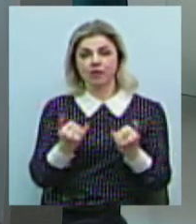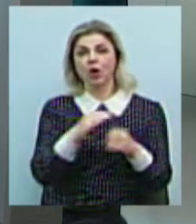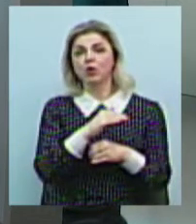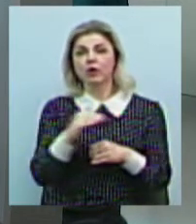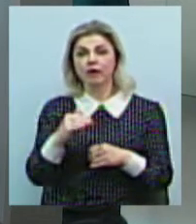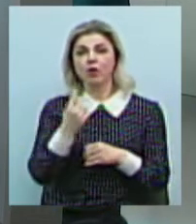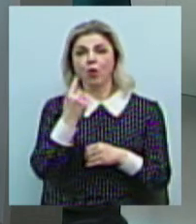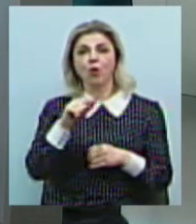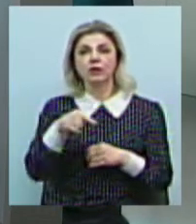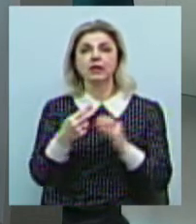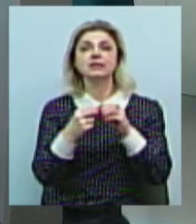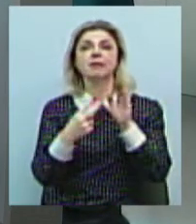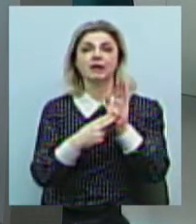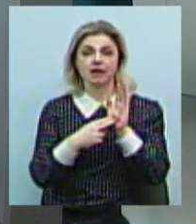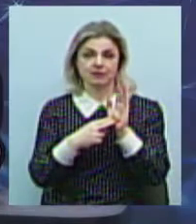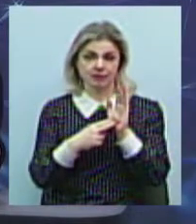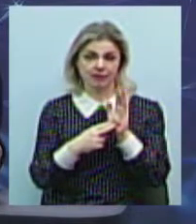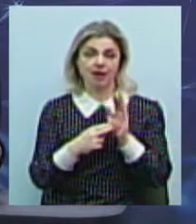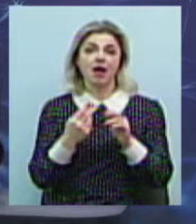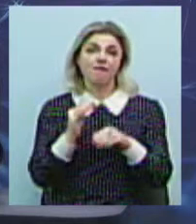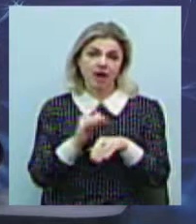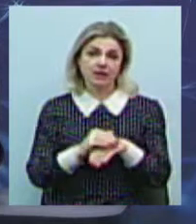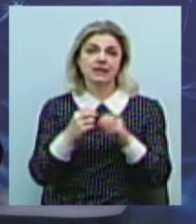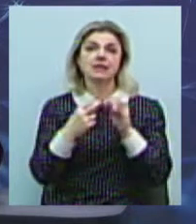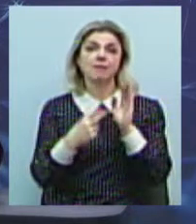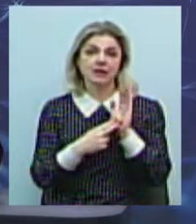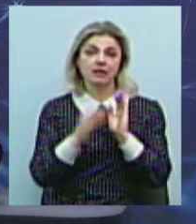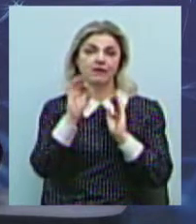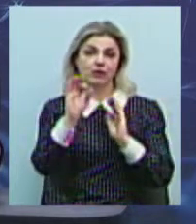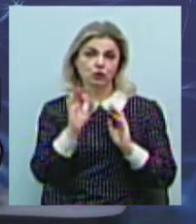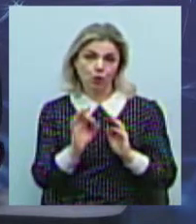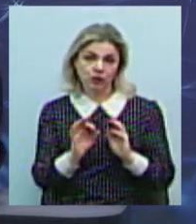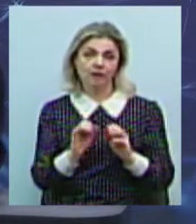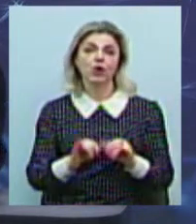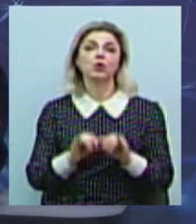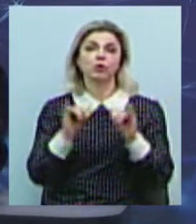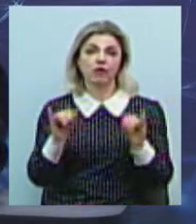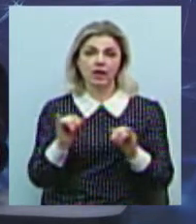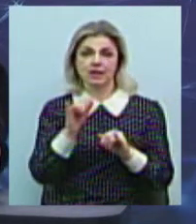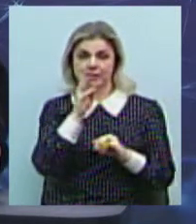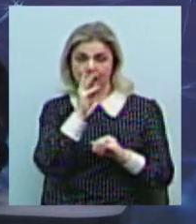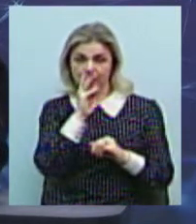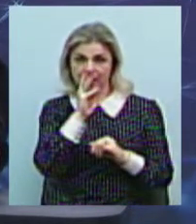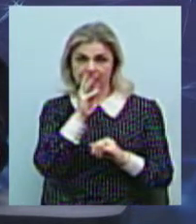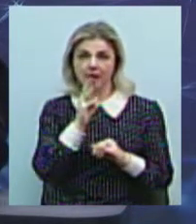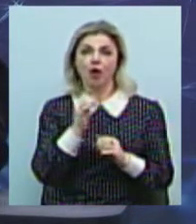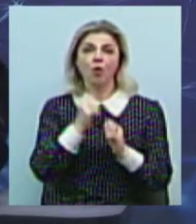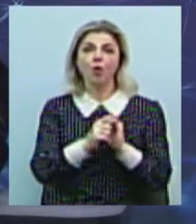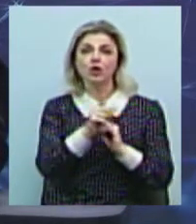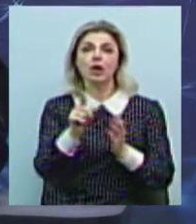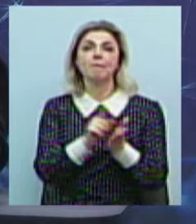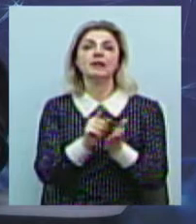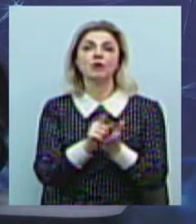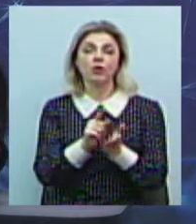дорівнює 1,17. Тобто, фактично, на 17% збільшиться заробітна плата кожного